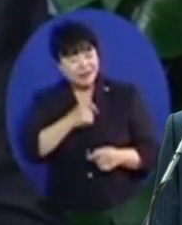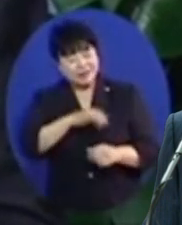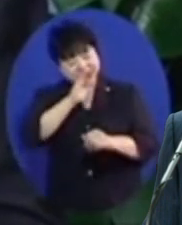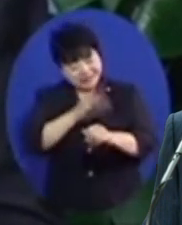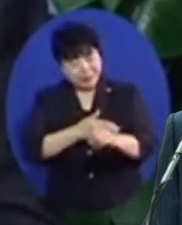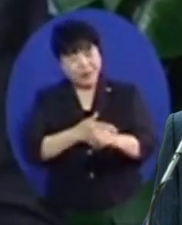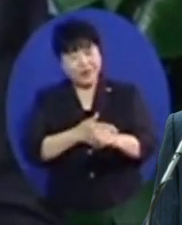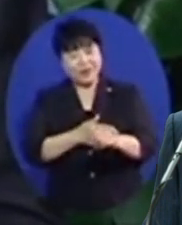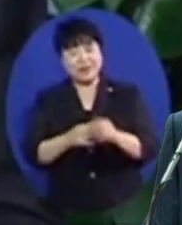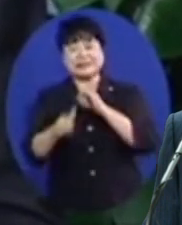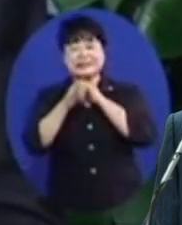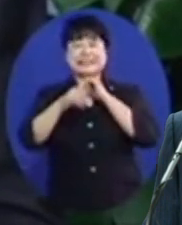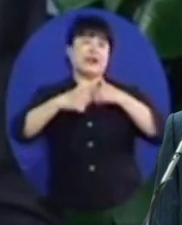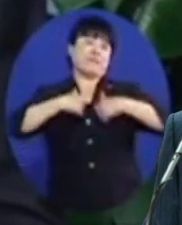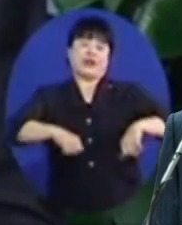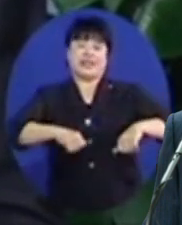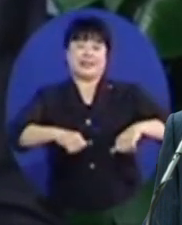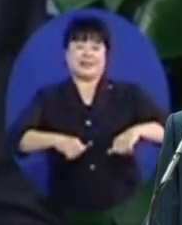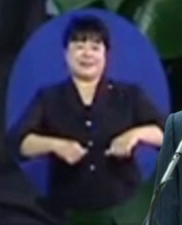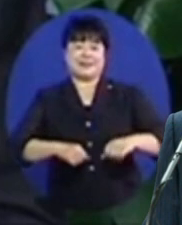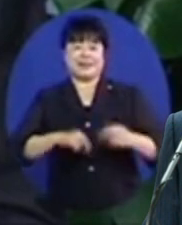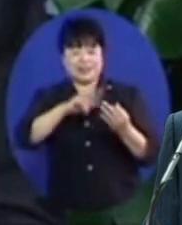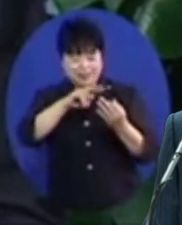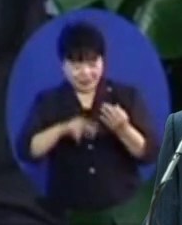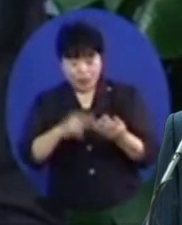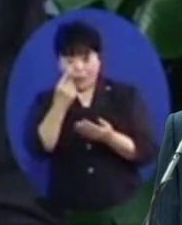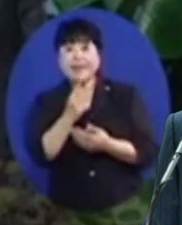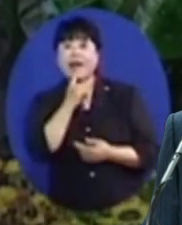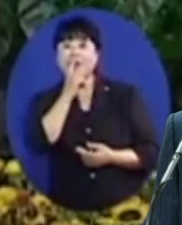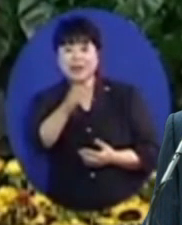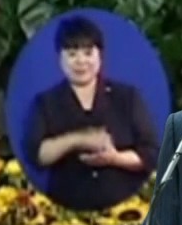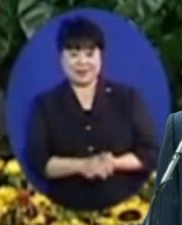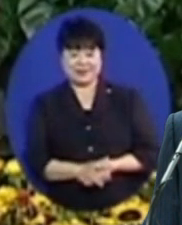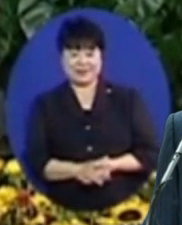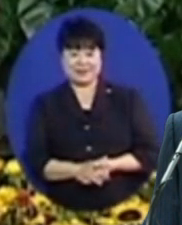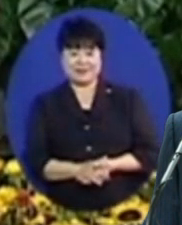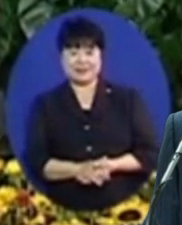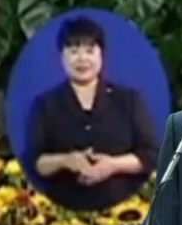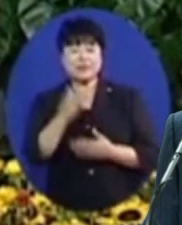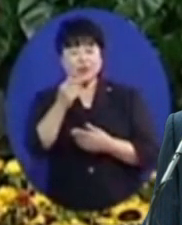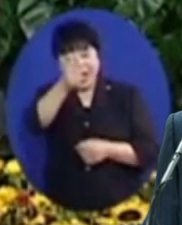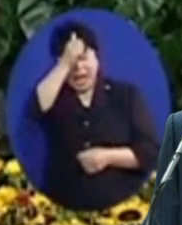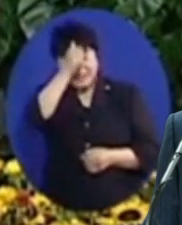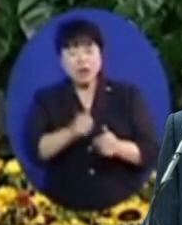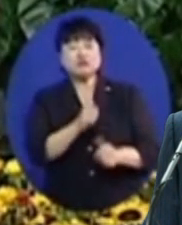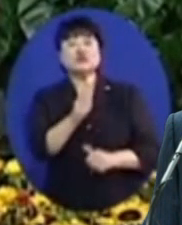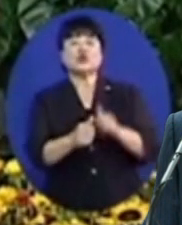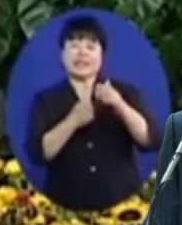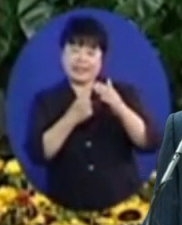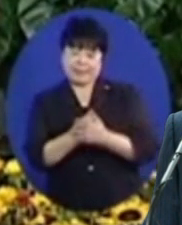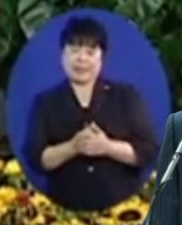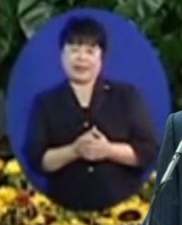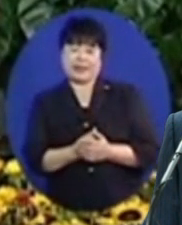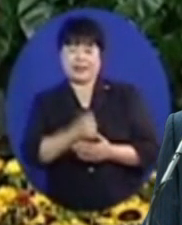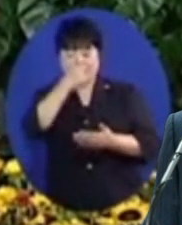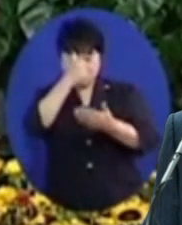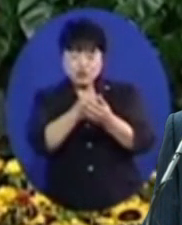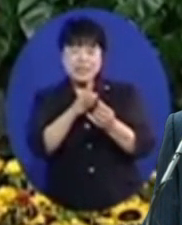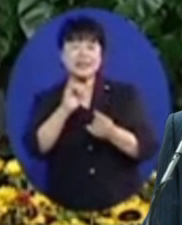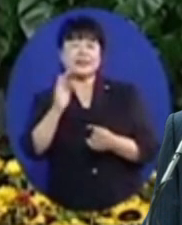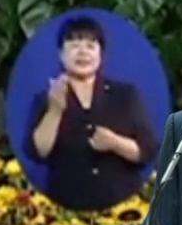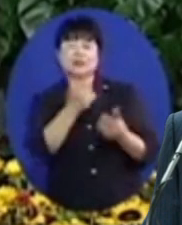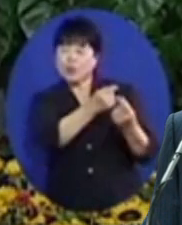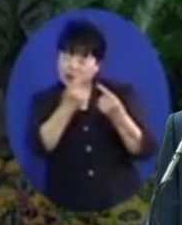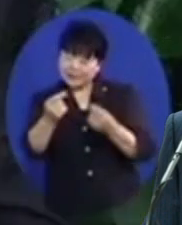자살을 포기하고 내려왔다는 이야기를 적은 것입니다. 우리는 모두 아담의 후손이므로 죄인 한